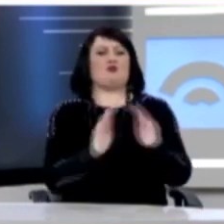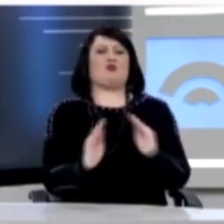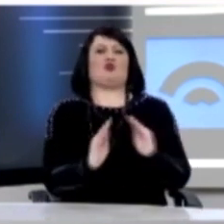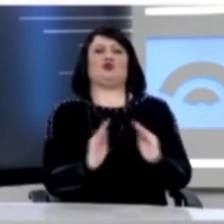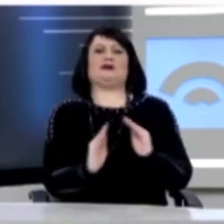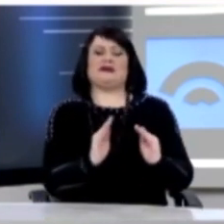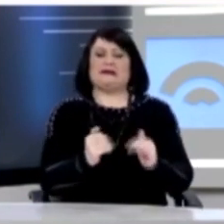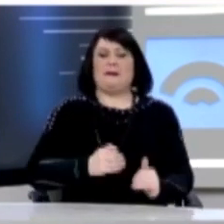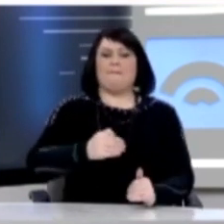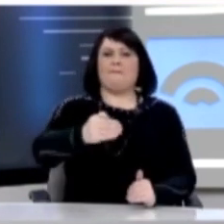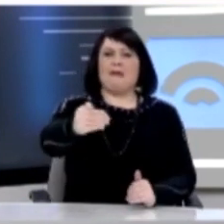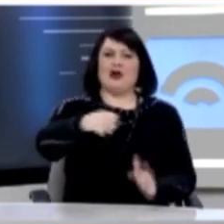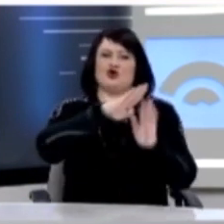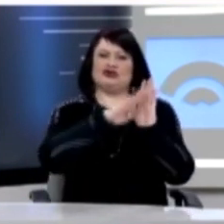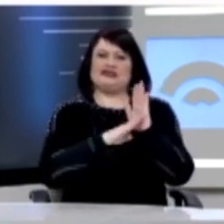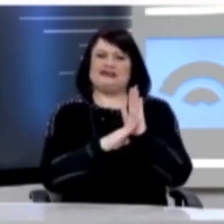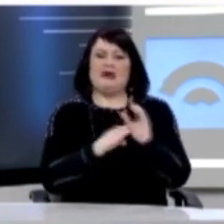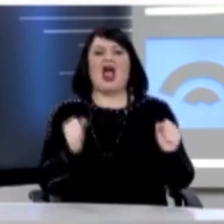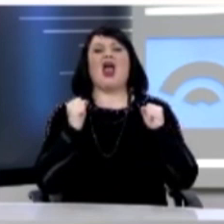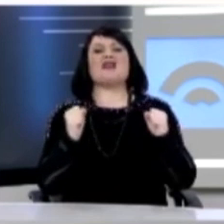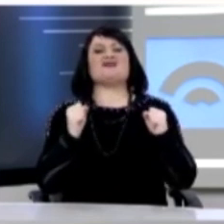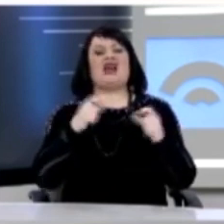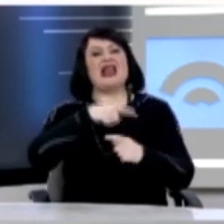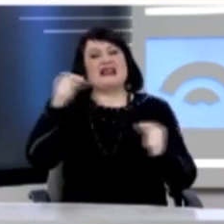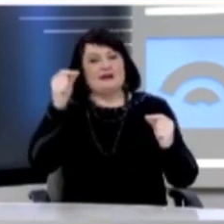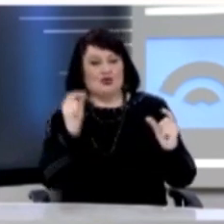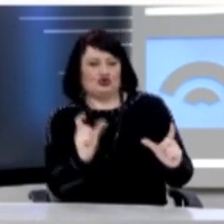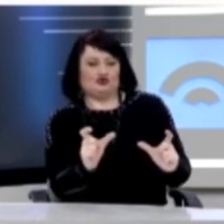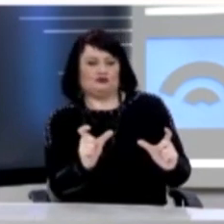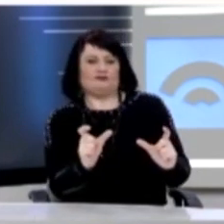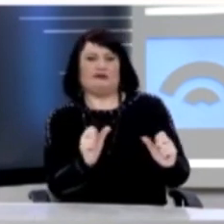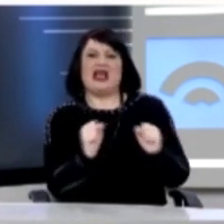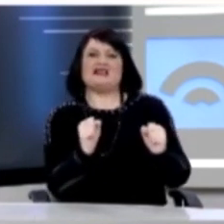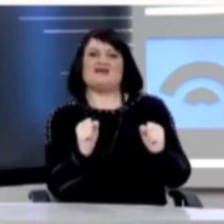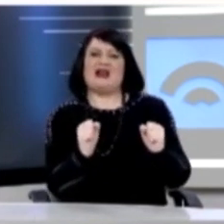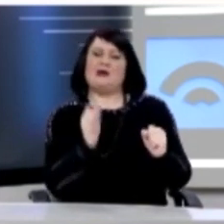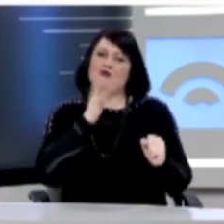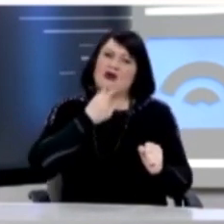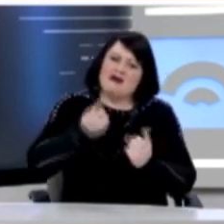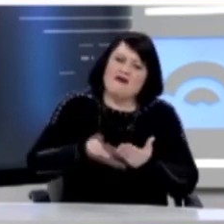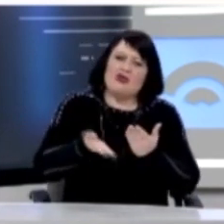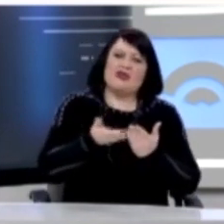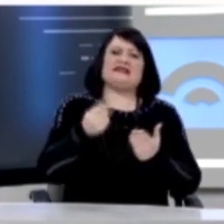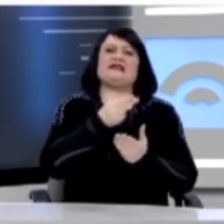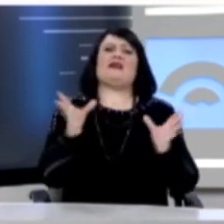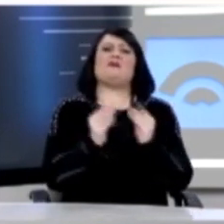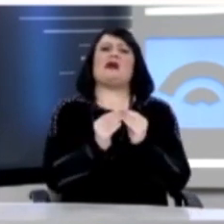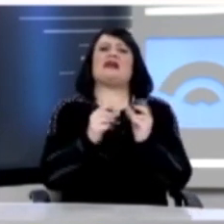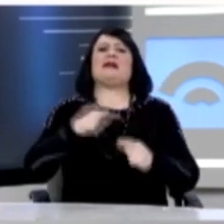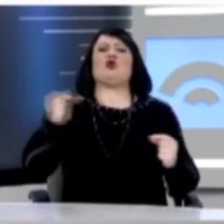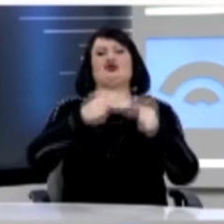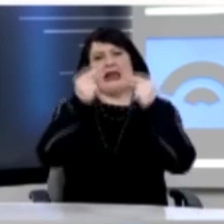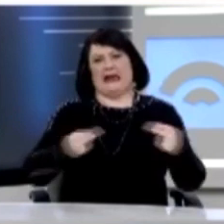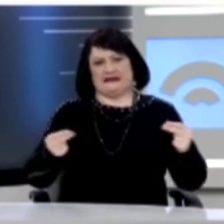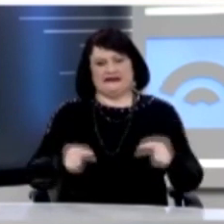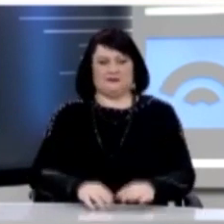σε ένα μελλοντικό σύστημα ασφαλείας στην Κύπρο που θα διευκολύνει την διευθέτηση του Κυπριακού. Από αυτή την άποψη,